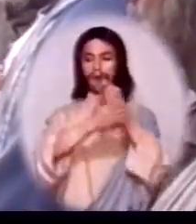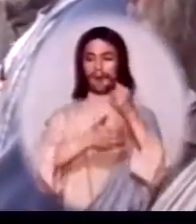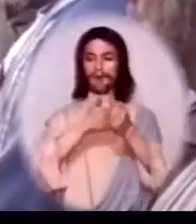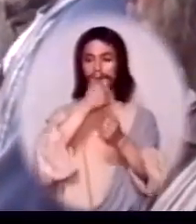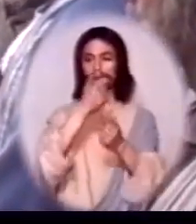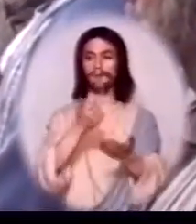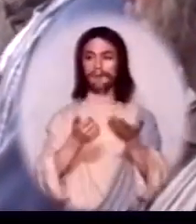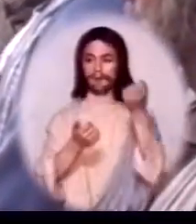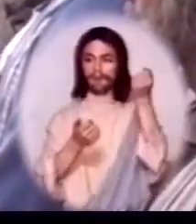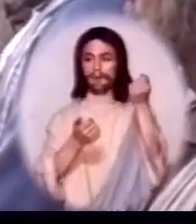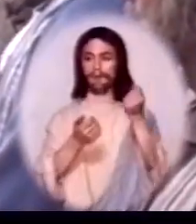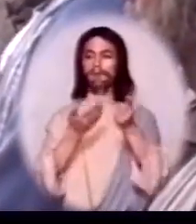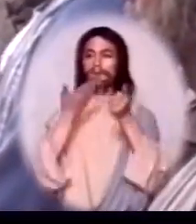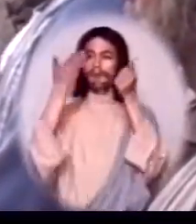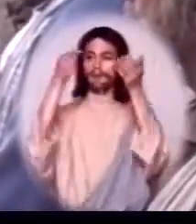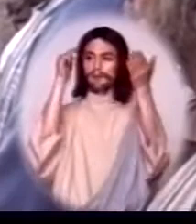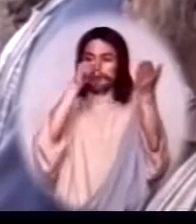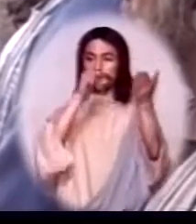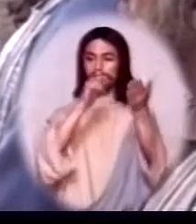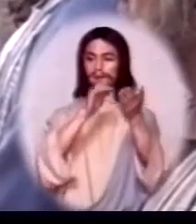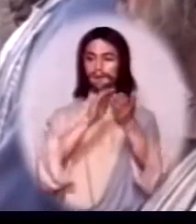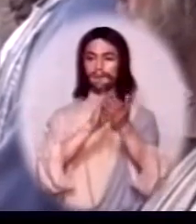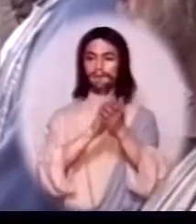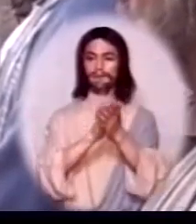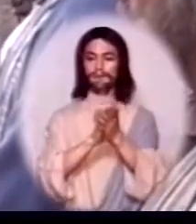하나님의 것은 하나님에게 바치라.